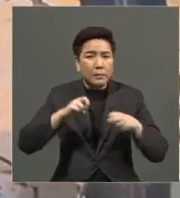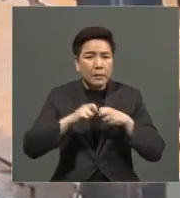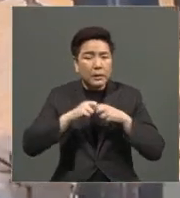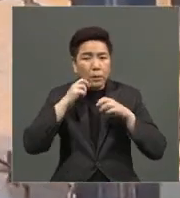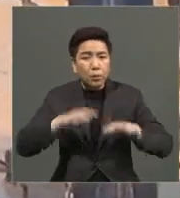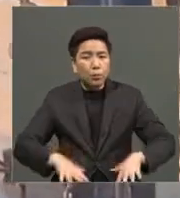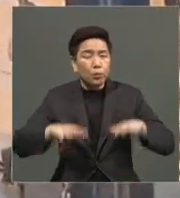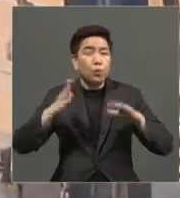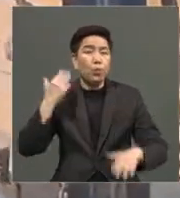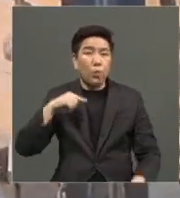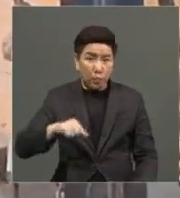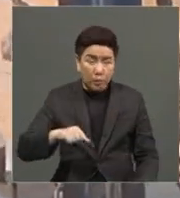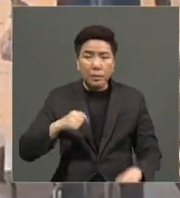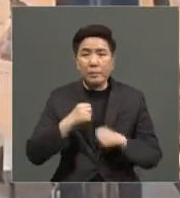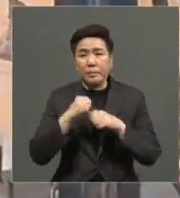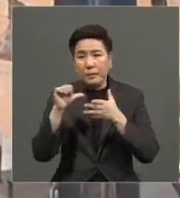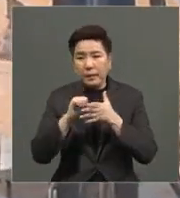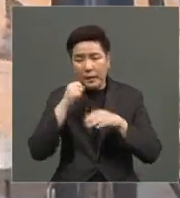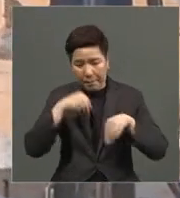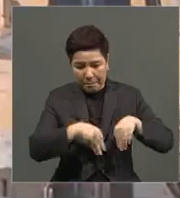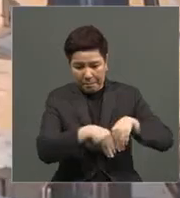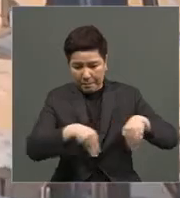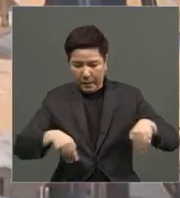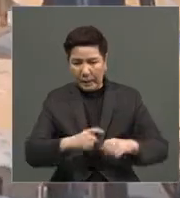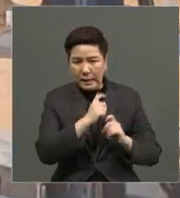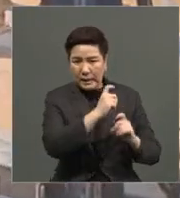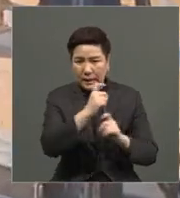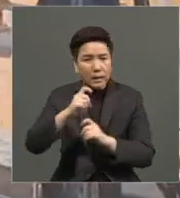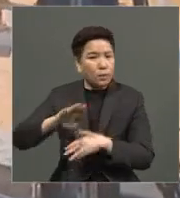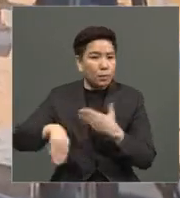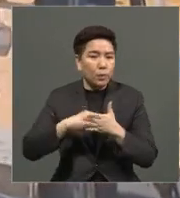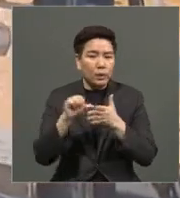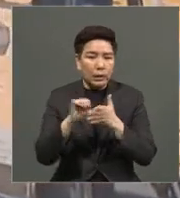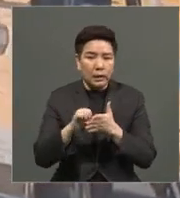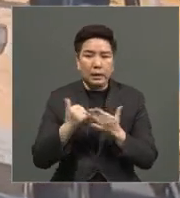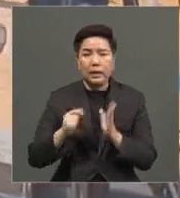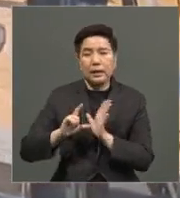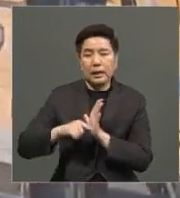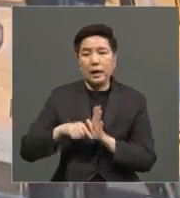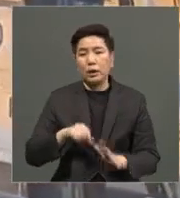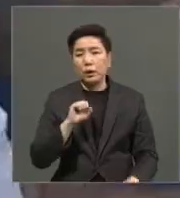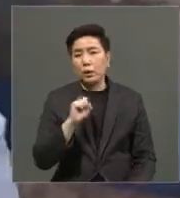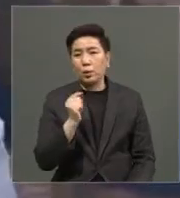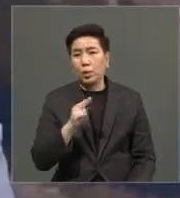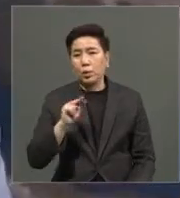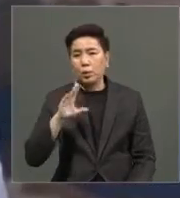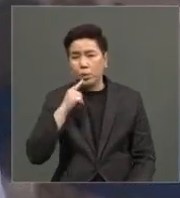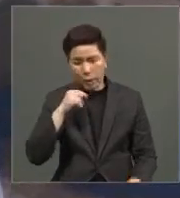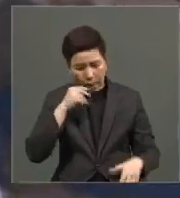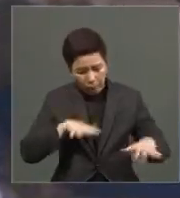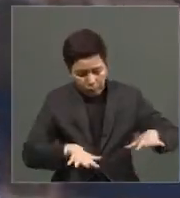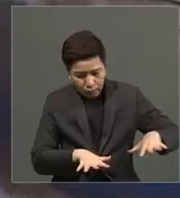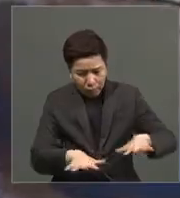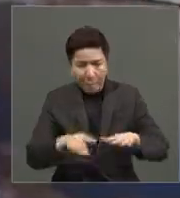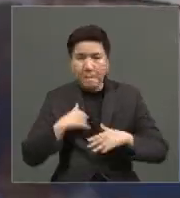น้ำท่วมที่ผ่านมารวมถึงปรับปรุงพนังก้านน้ำในจุดเสี่ยงต่างๆด้วยเลขาธิการสทนชบอกนะครับว่าลำน้ำสายเป็นลำ